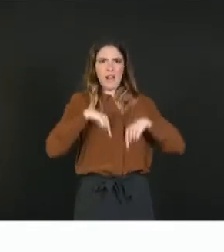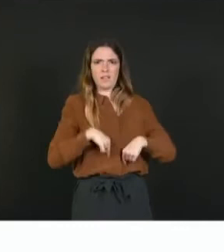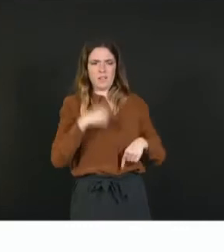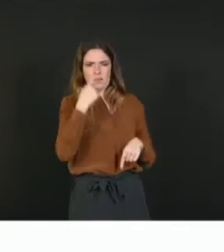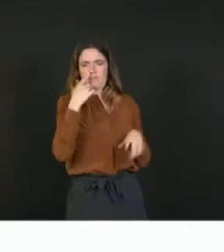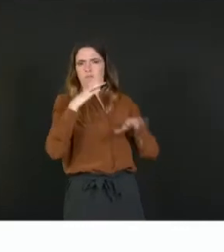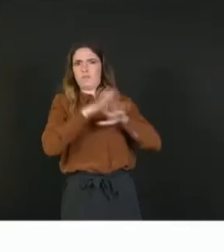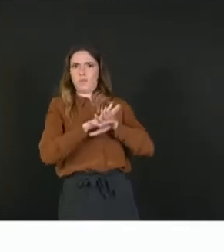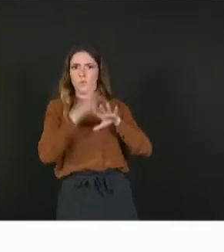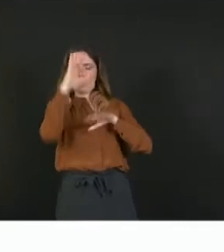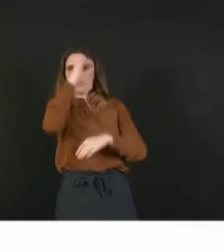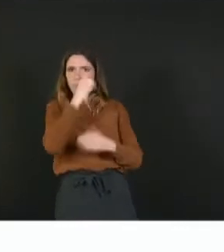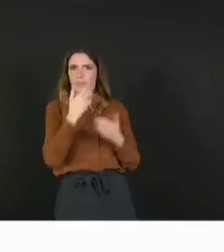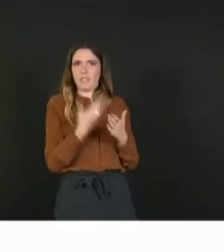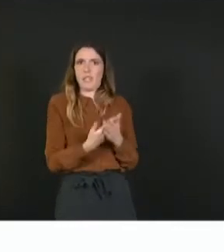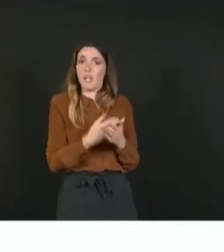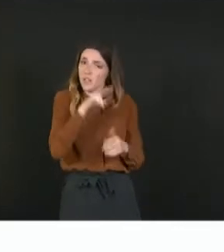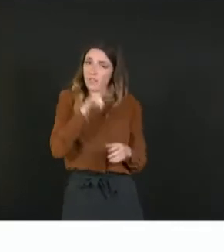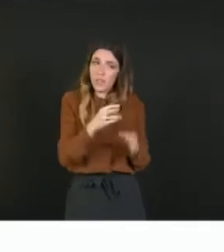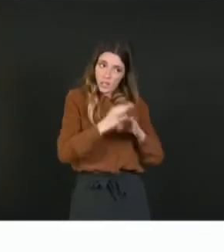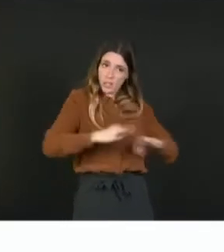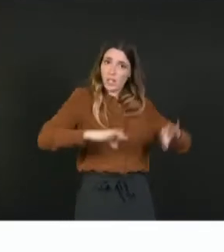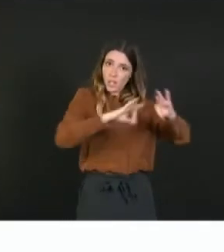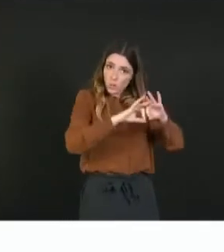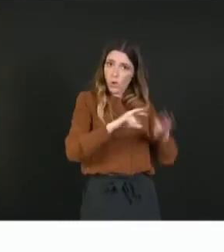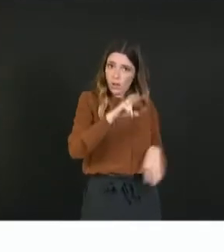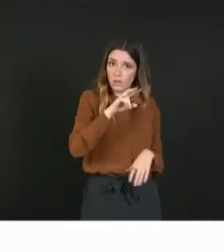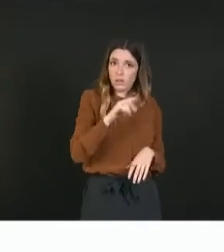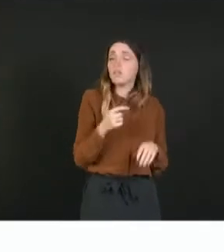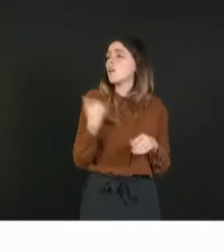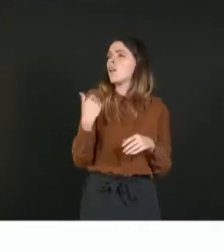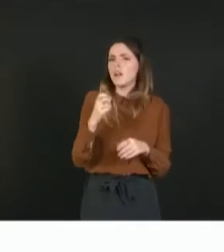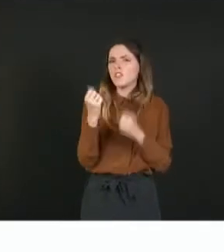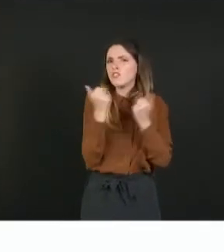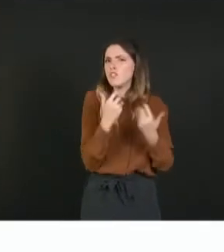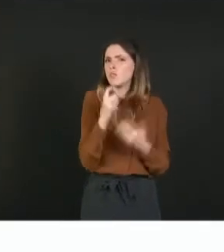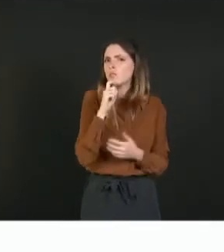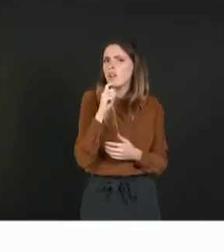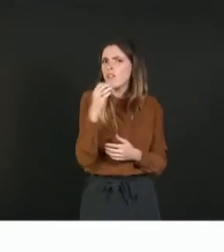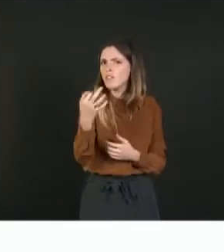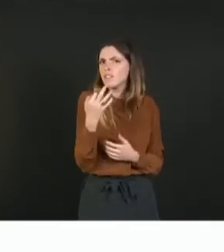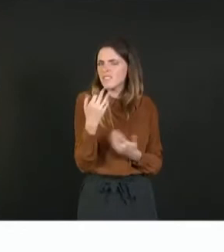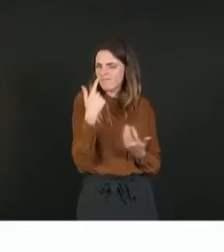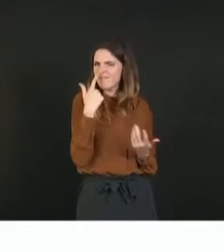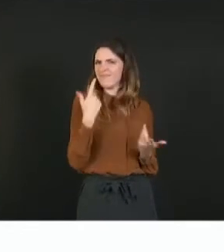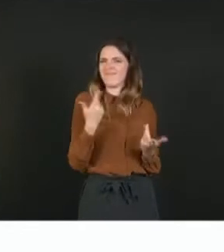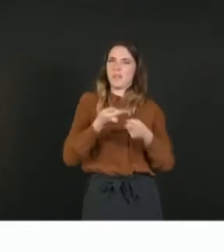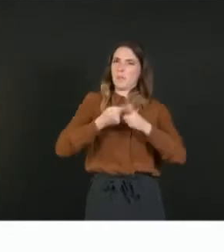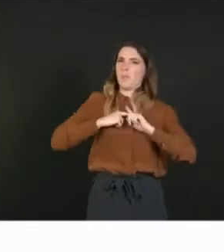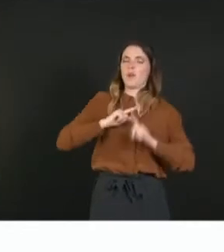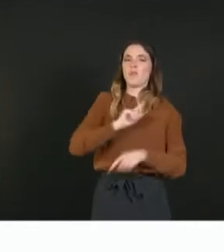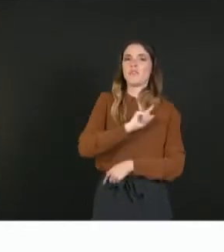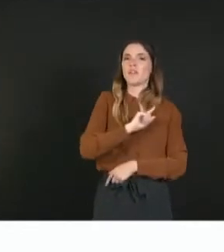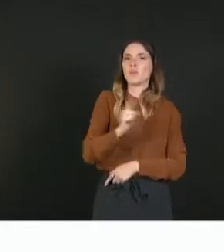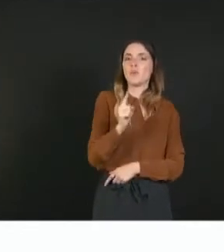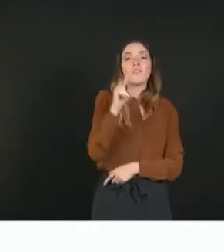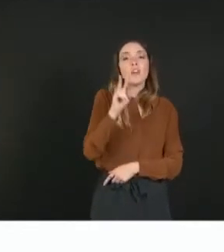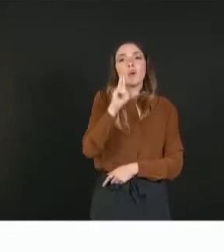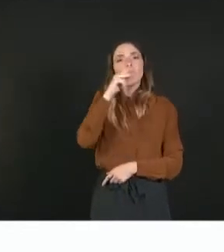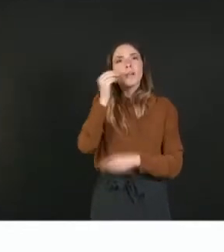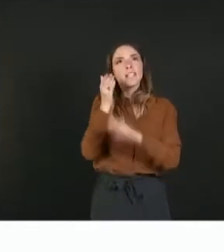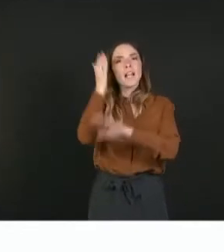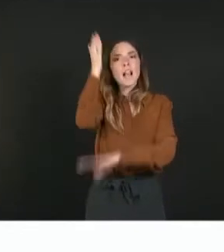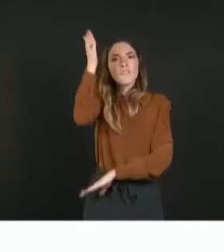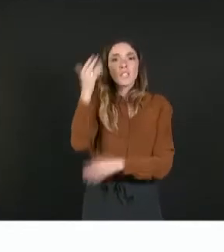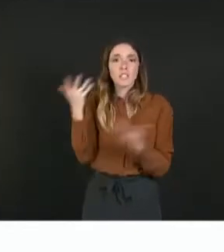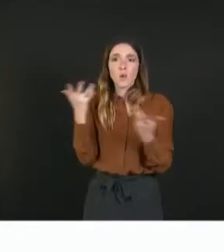qui est très habité, contrairement à ce qu'on vous raconte, là, votre chiffre de tout à l'heure, je n'y crois pas du tout, vous savez bien, l'avenir de l'humanité n'est pas